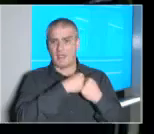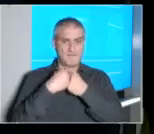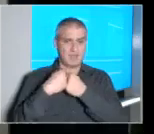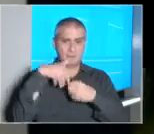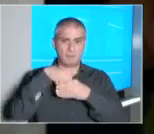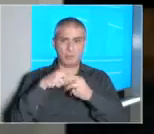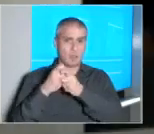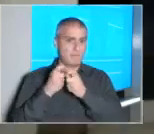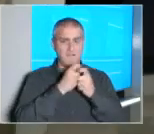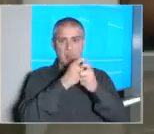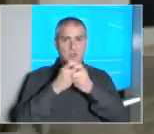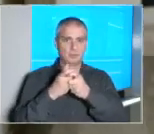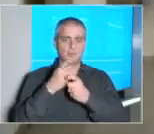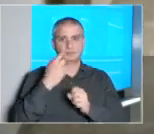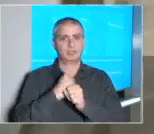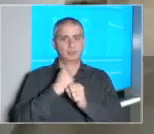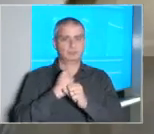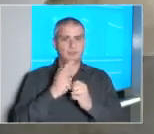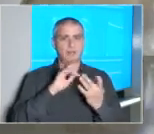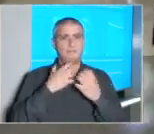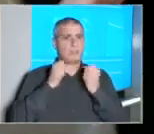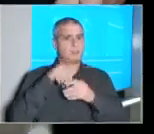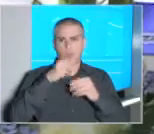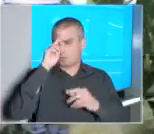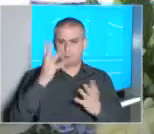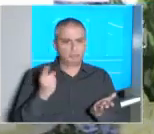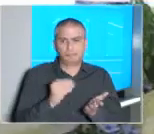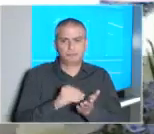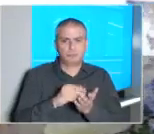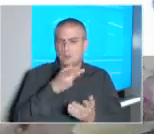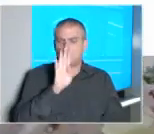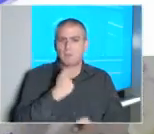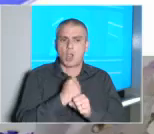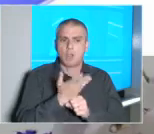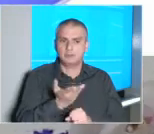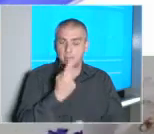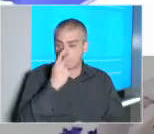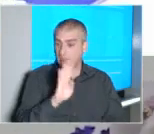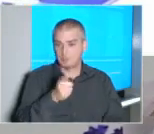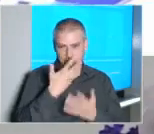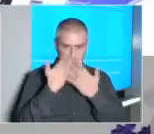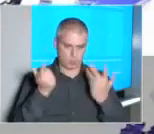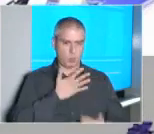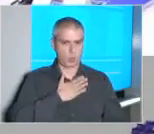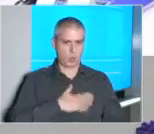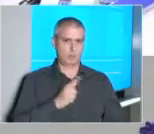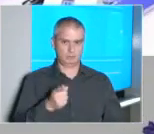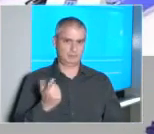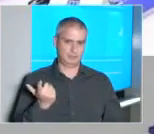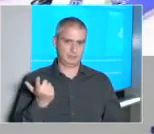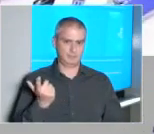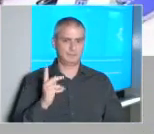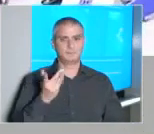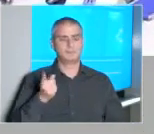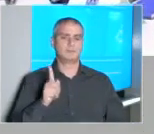בתוך המפלגות, וזה יוצר גם מתיחות בתוך הליכוד. אף אחד לא מבין למה נתניהו עושה זה. זאת אומרת, מבחינת נתניהו זה ברור, הוא רוצה